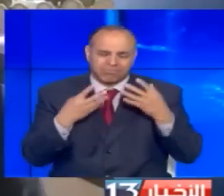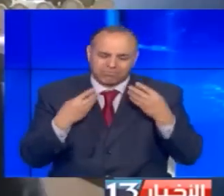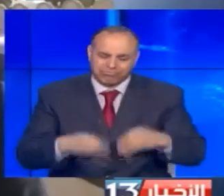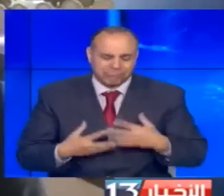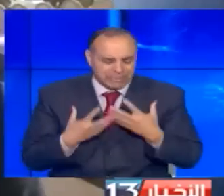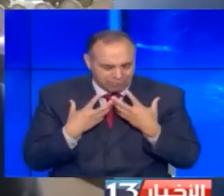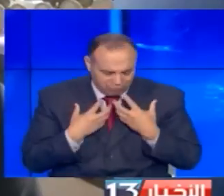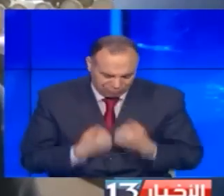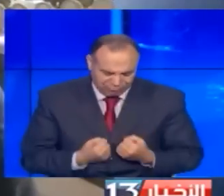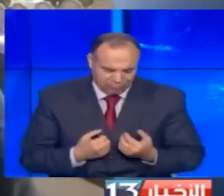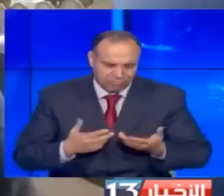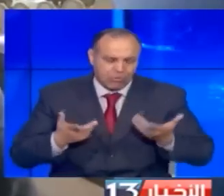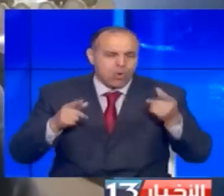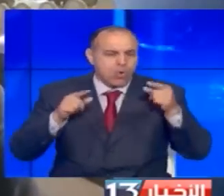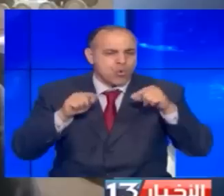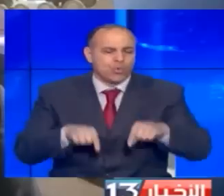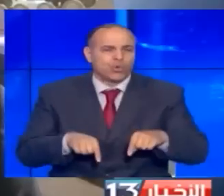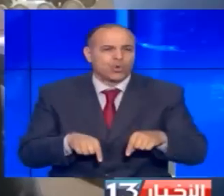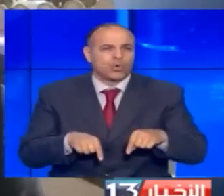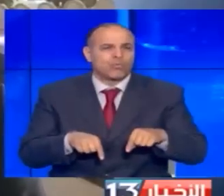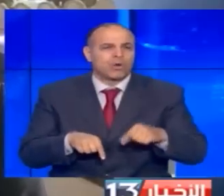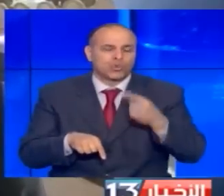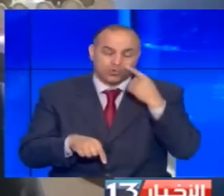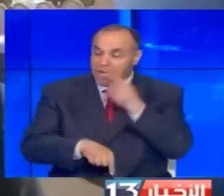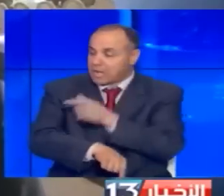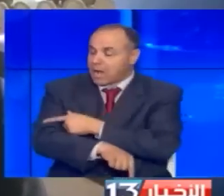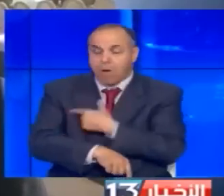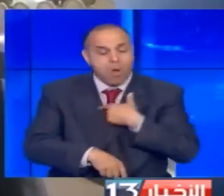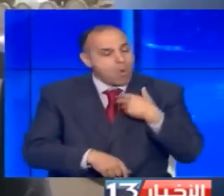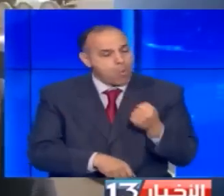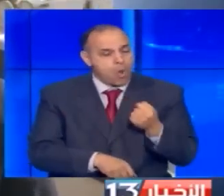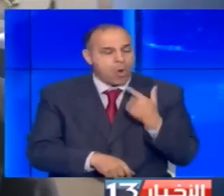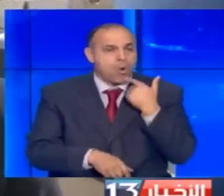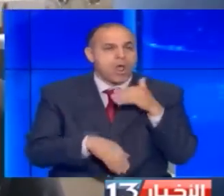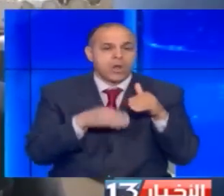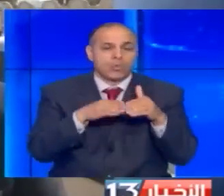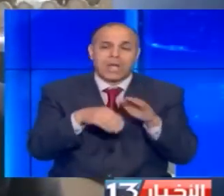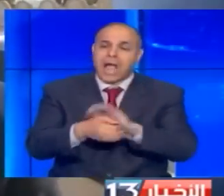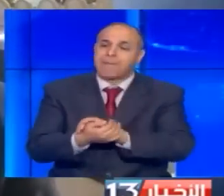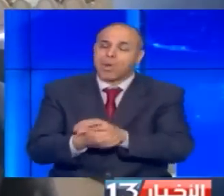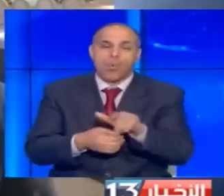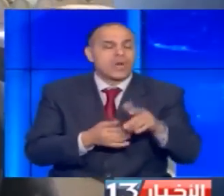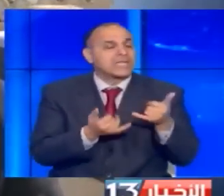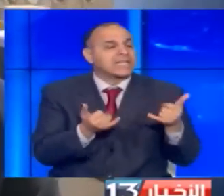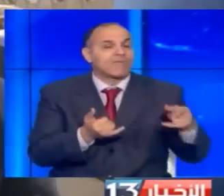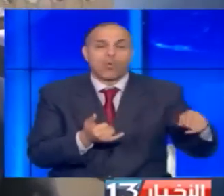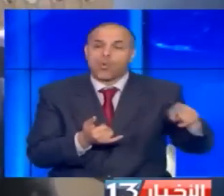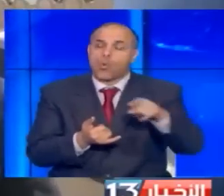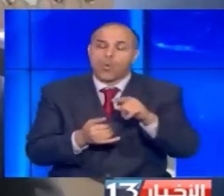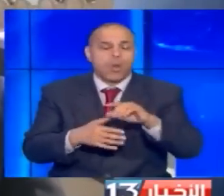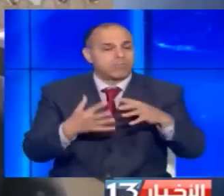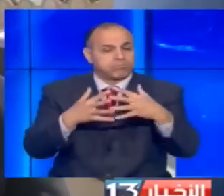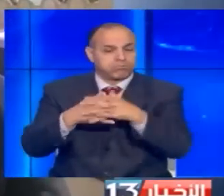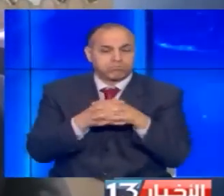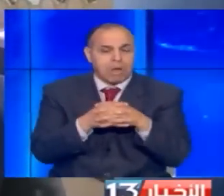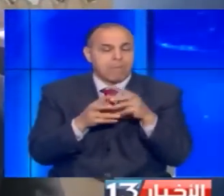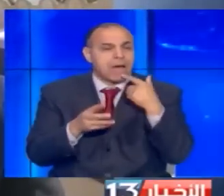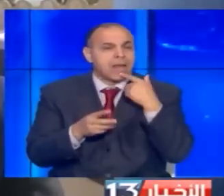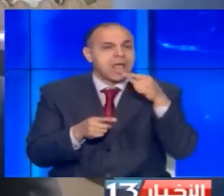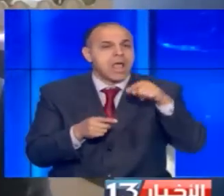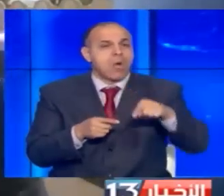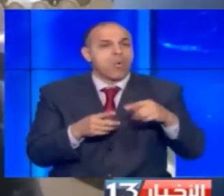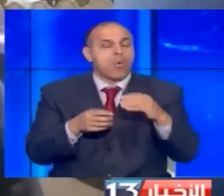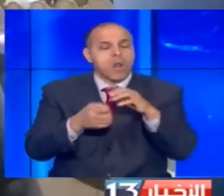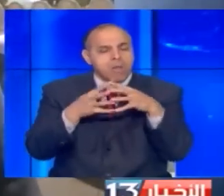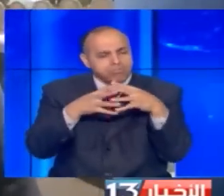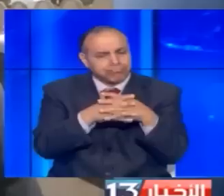واليأس. لذلك اليوم احنا نقف كنقابة بكل قوة ندعو زملائنا ندعو الصحفيين للتوحد، واليوم يلزم الرد قوي